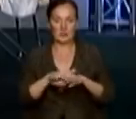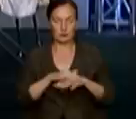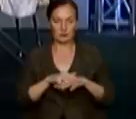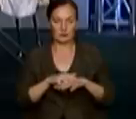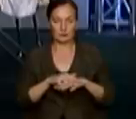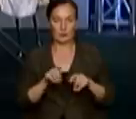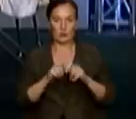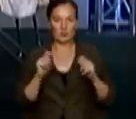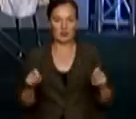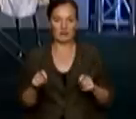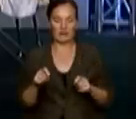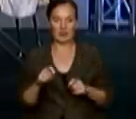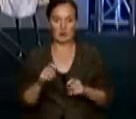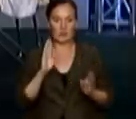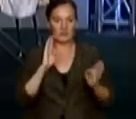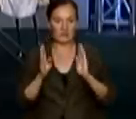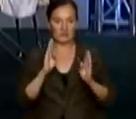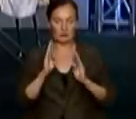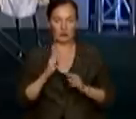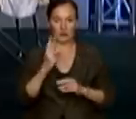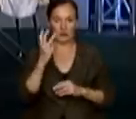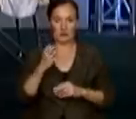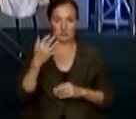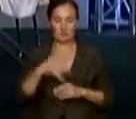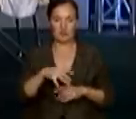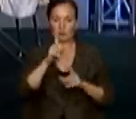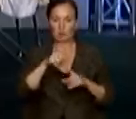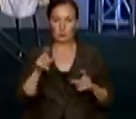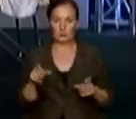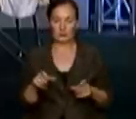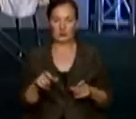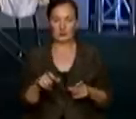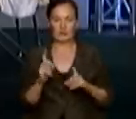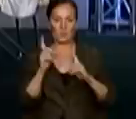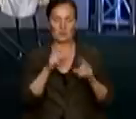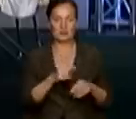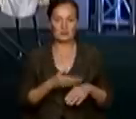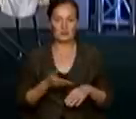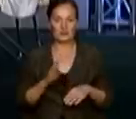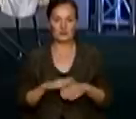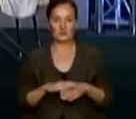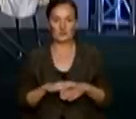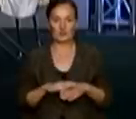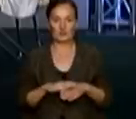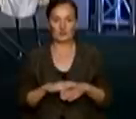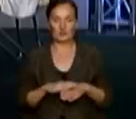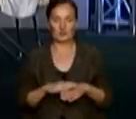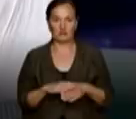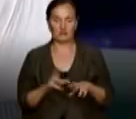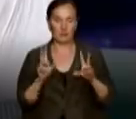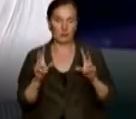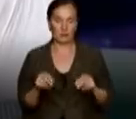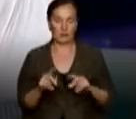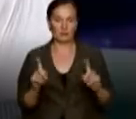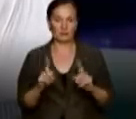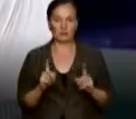Фейсбук, Повиха-Градець, 350 з людини, поїздка в Полтаву. Цікаво, чи було узгоджене хоч єдиний раз? Даю гарантію, що